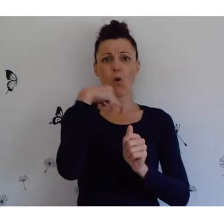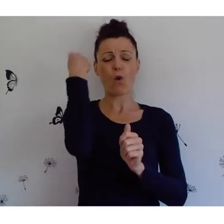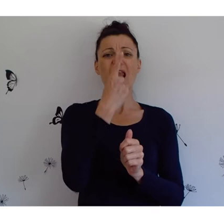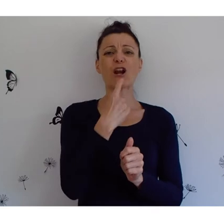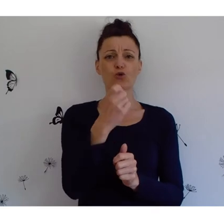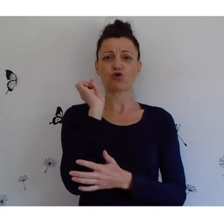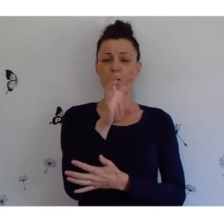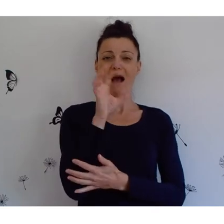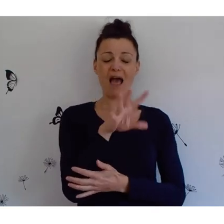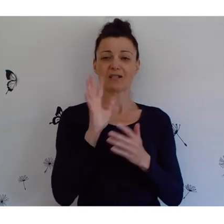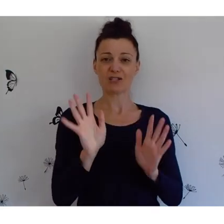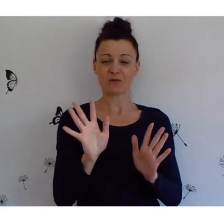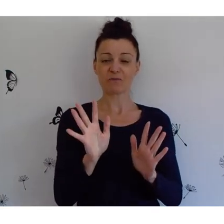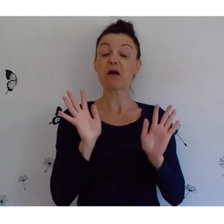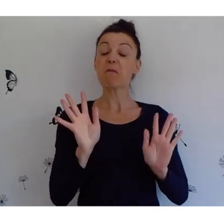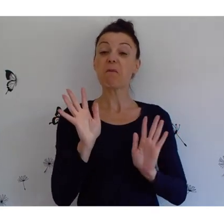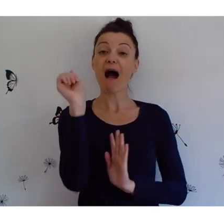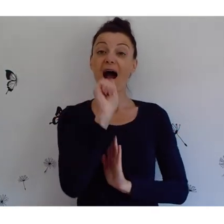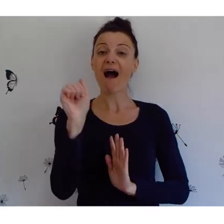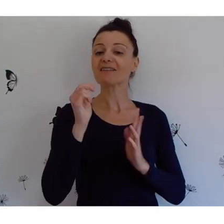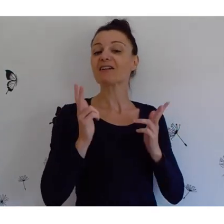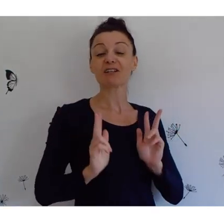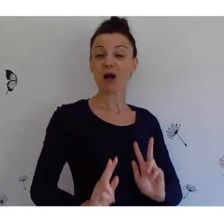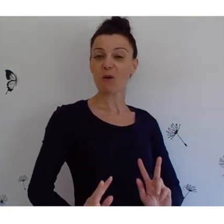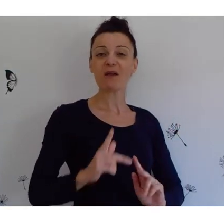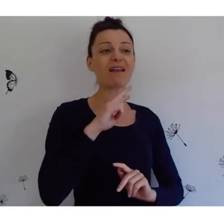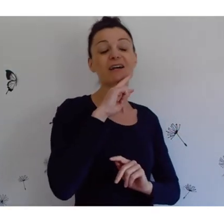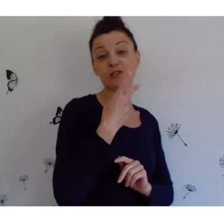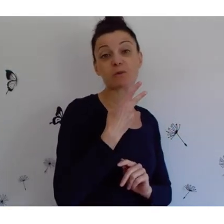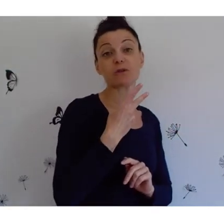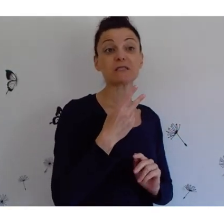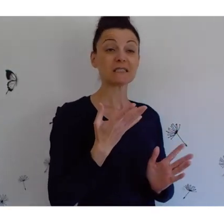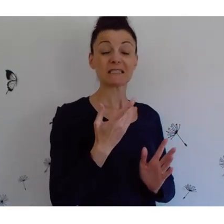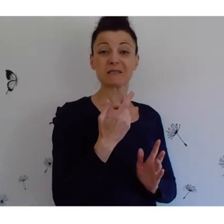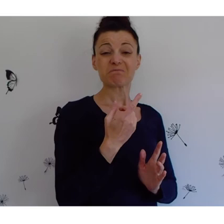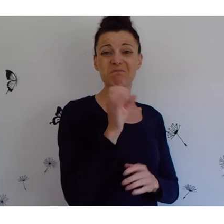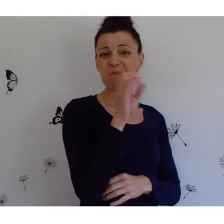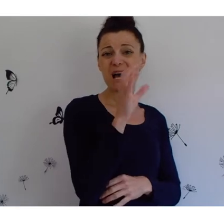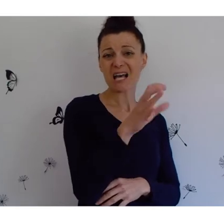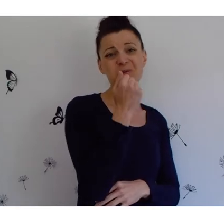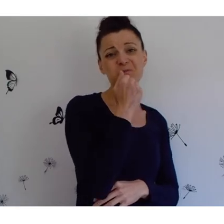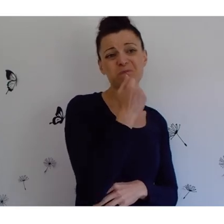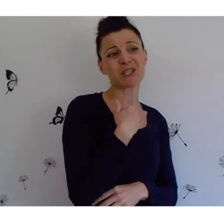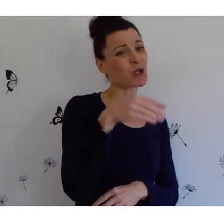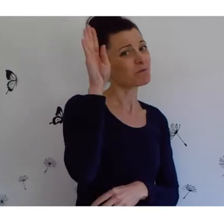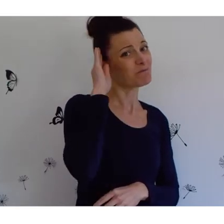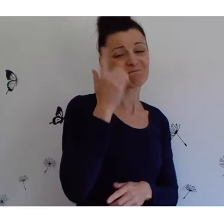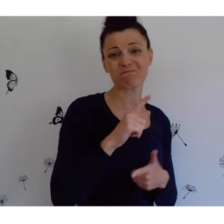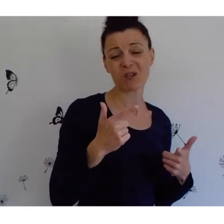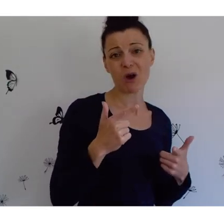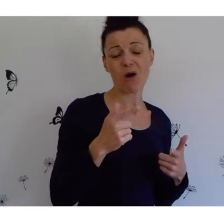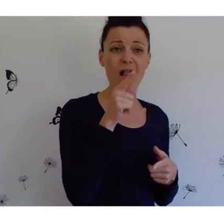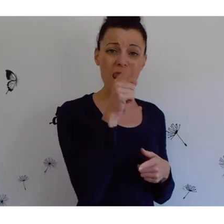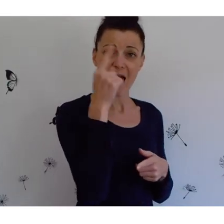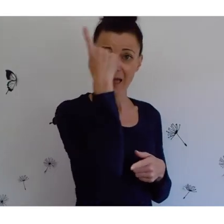lui. E Ada, impassibile, rispondeva «Non la sento, signor maestro. Perché sta diventando